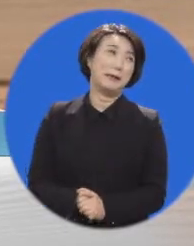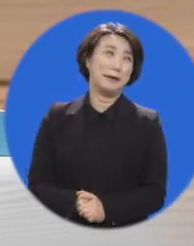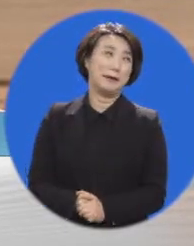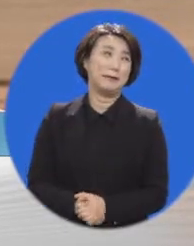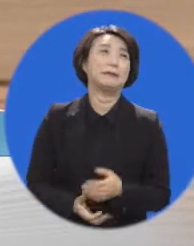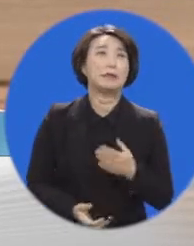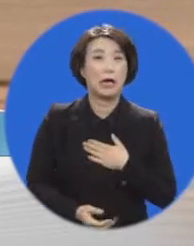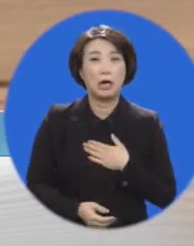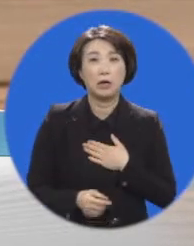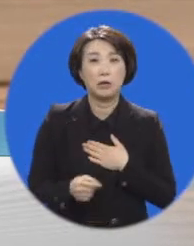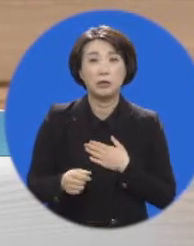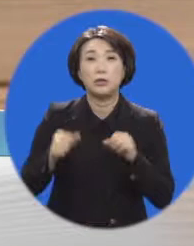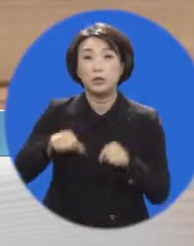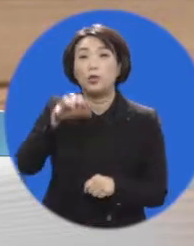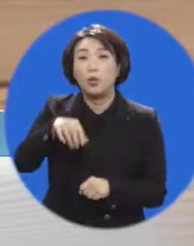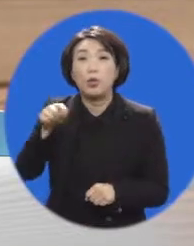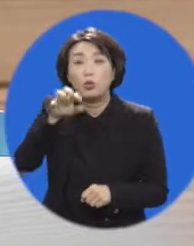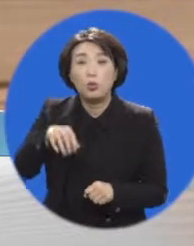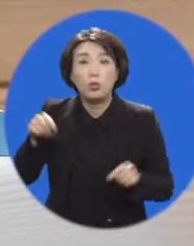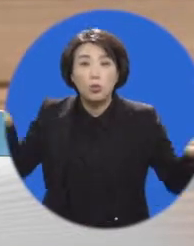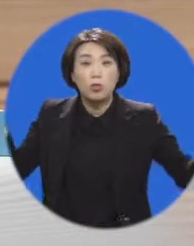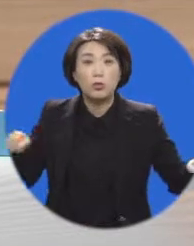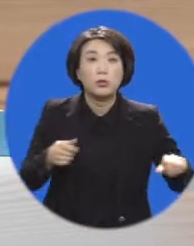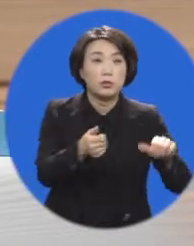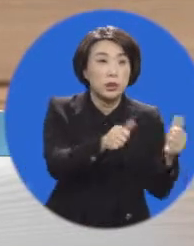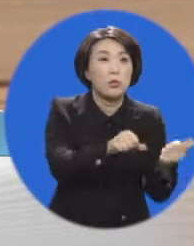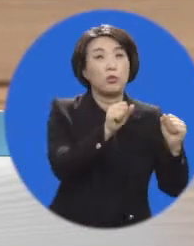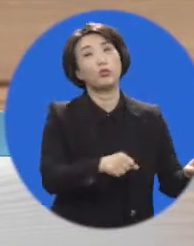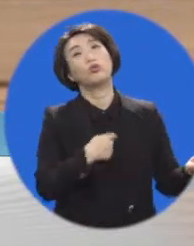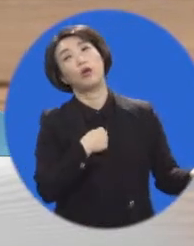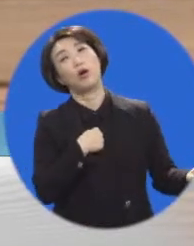사망에 구하고 있구나 라고 할 때